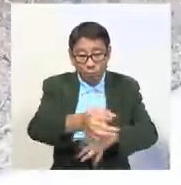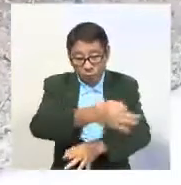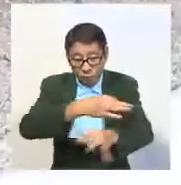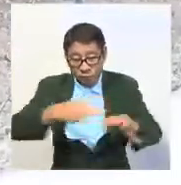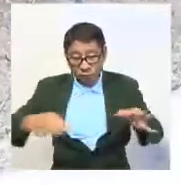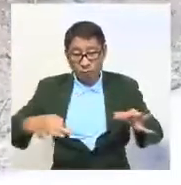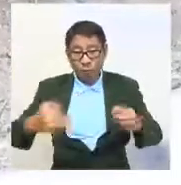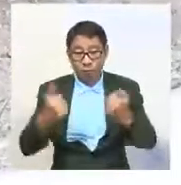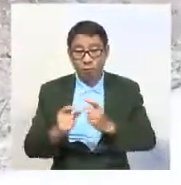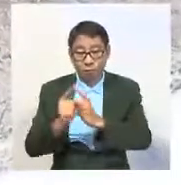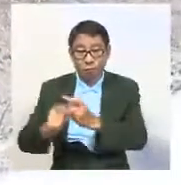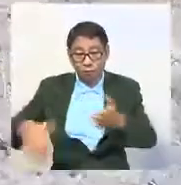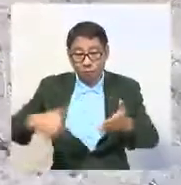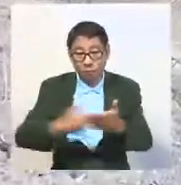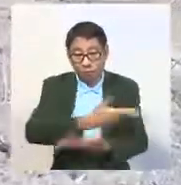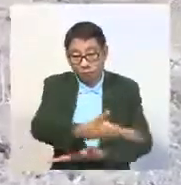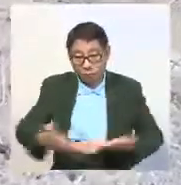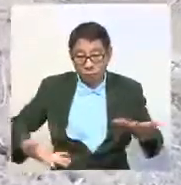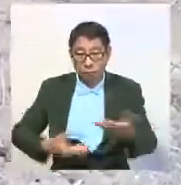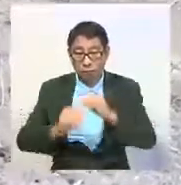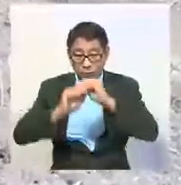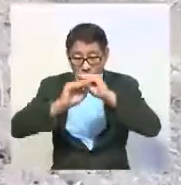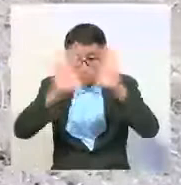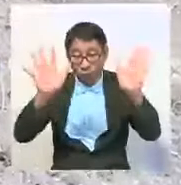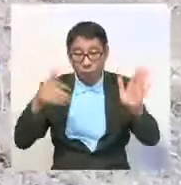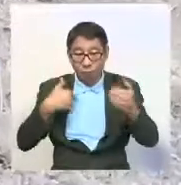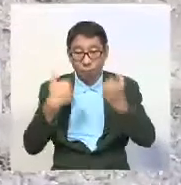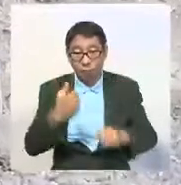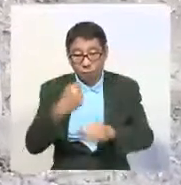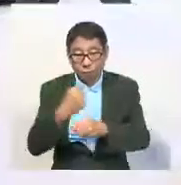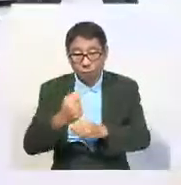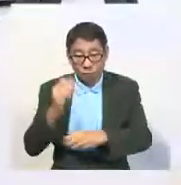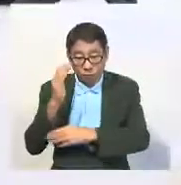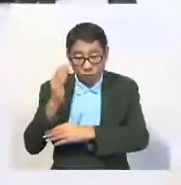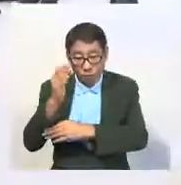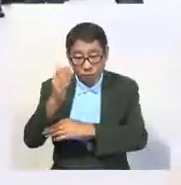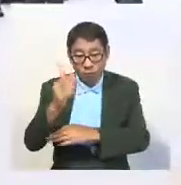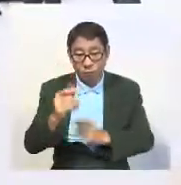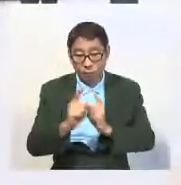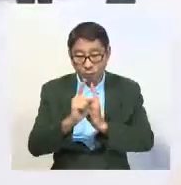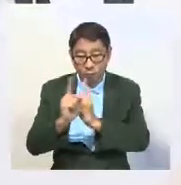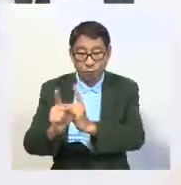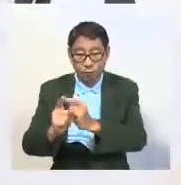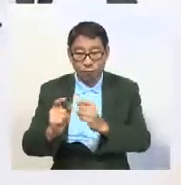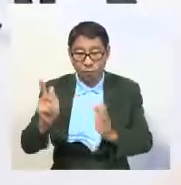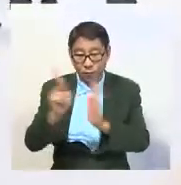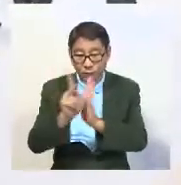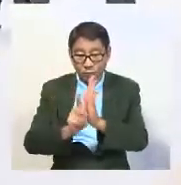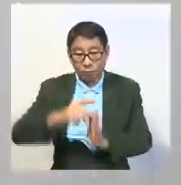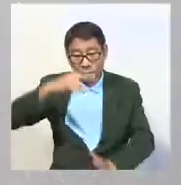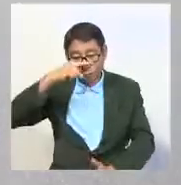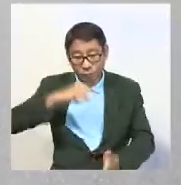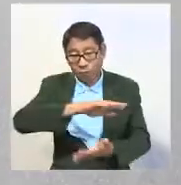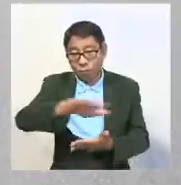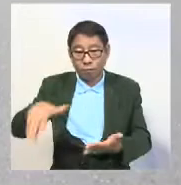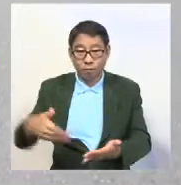ะคะตามนโยบายพูดคุยที่มีความชัดเจนที่ต้องเดินหน้าต่อไปโดยยึดหลักตามกระบวนการและกฎหมายของไทยทุ